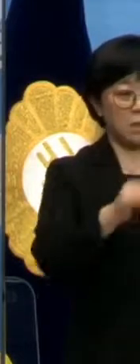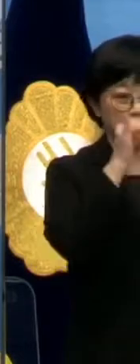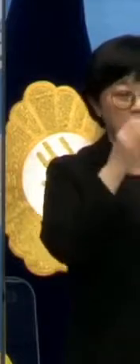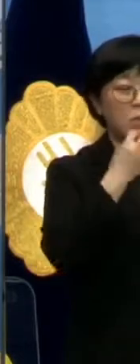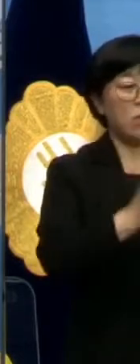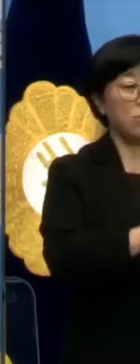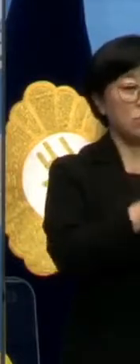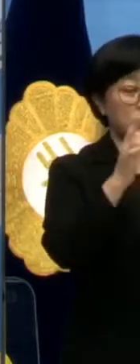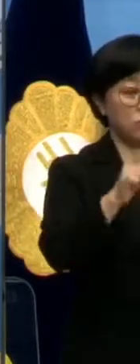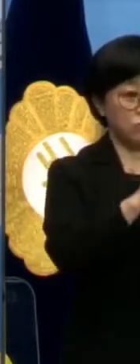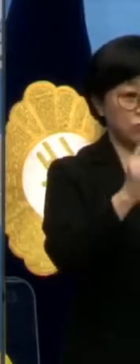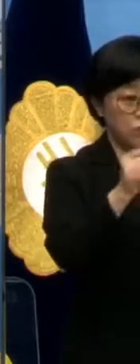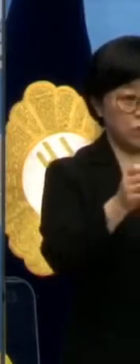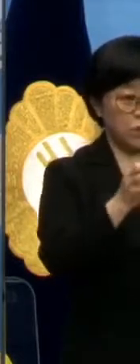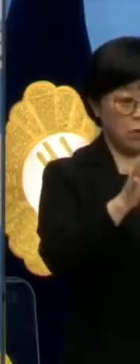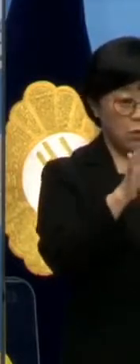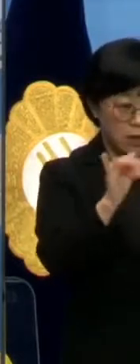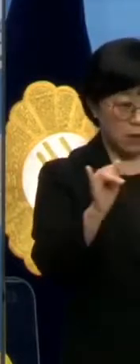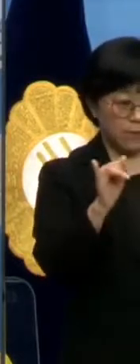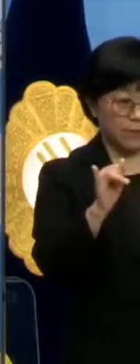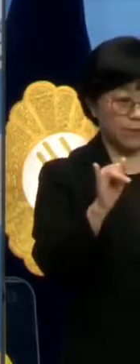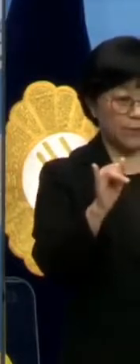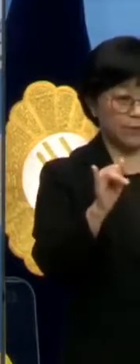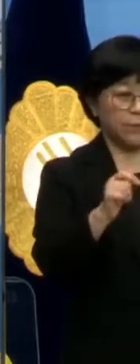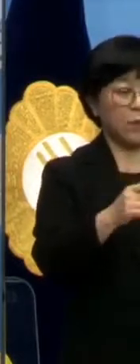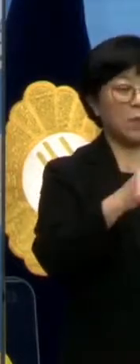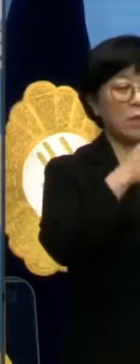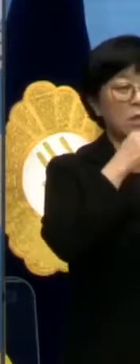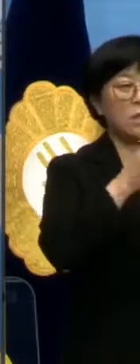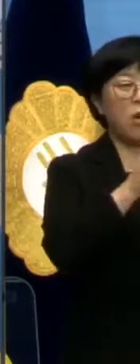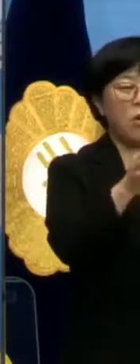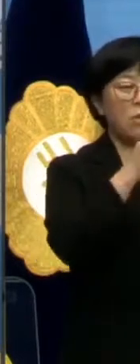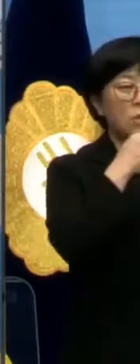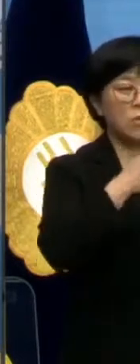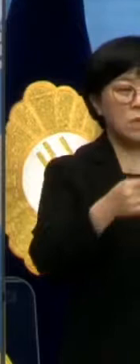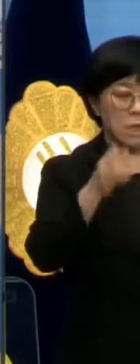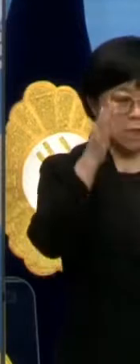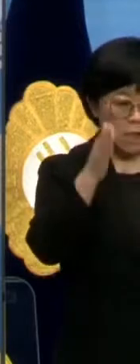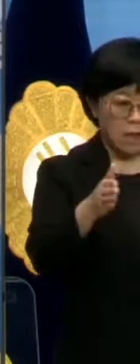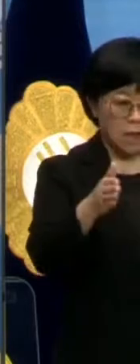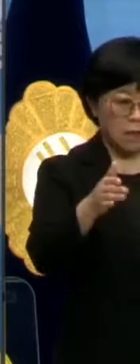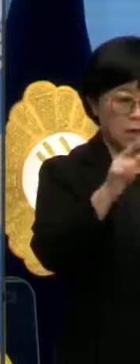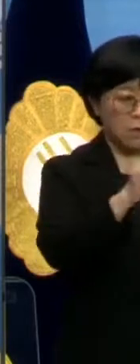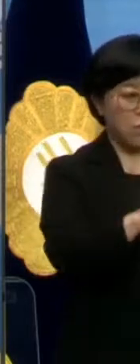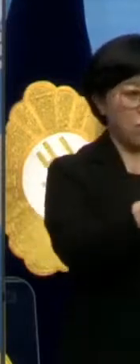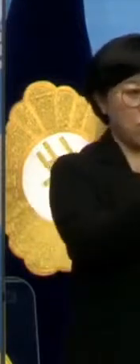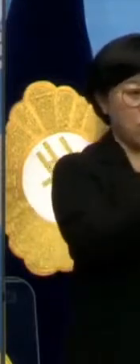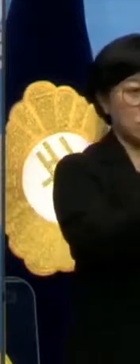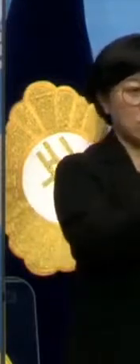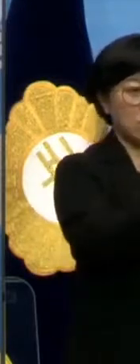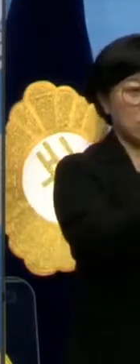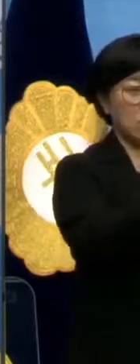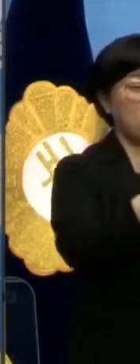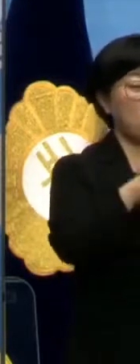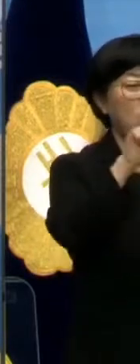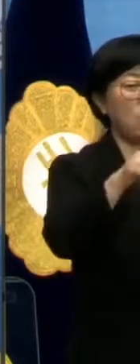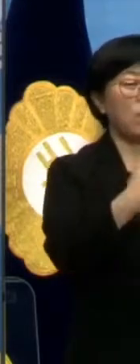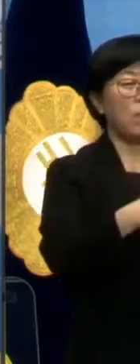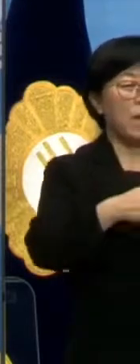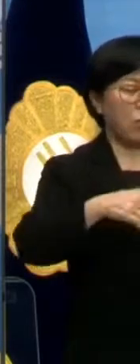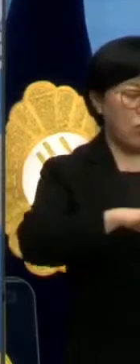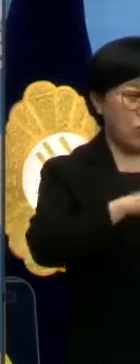서울시 중소상공인들에게 영업손실 기간 중 고정비의 30%,